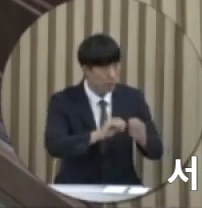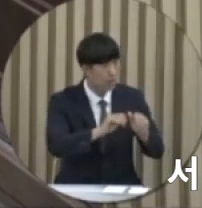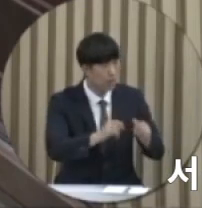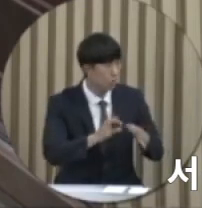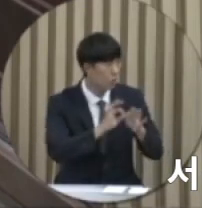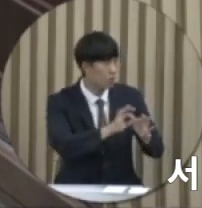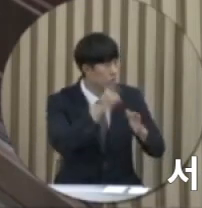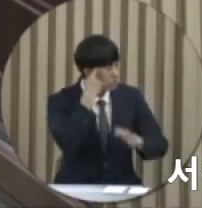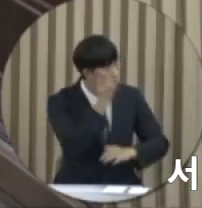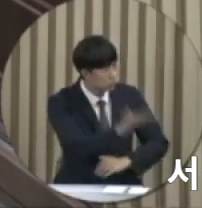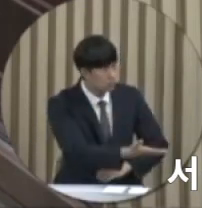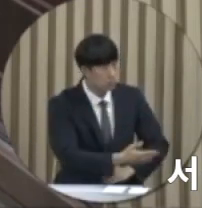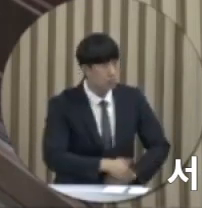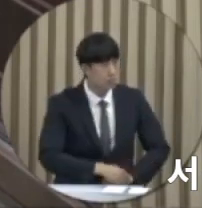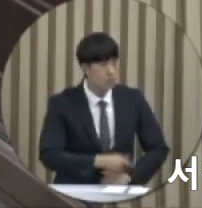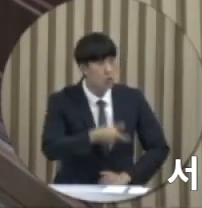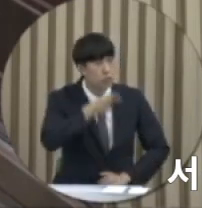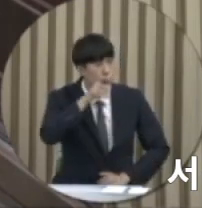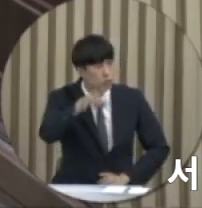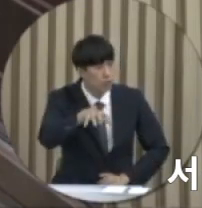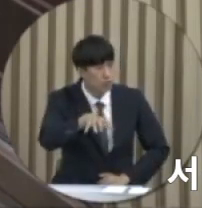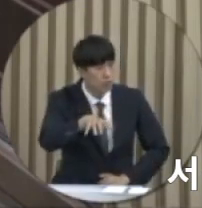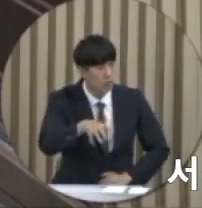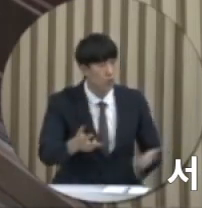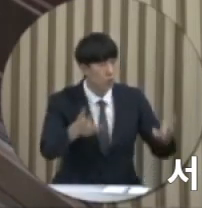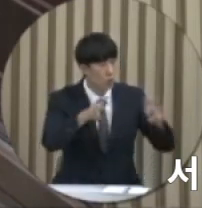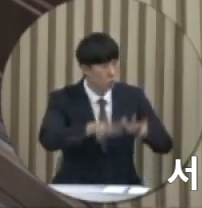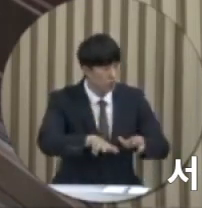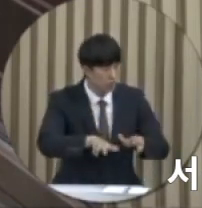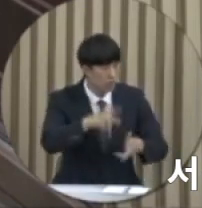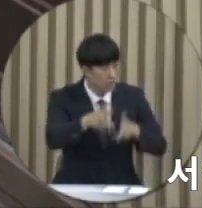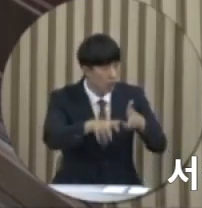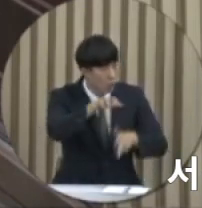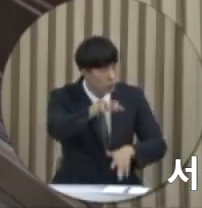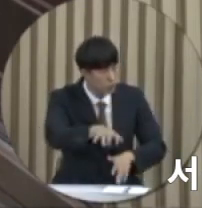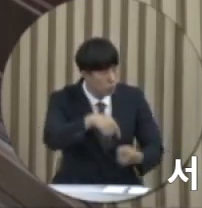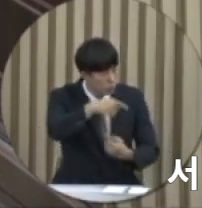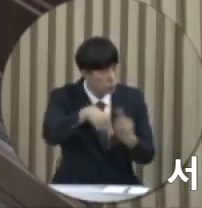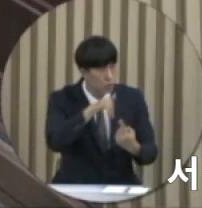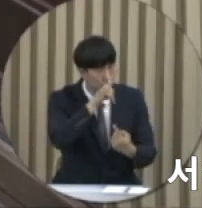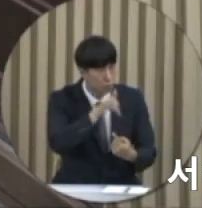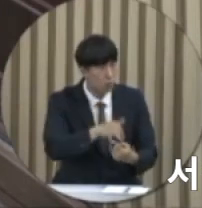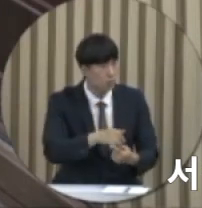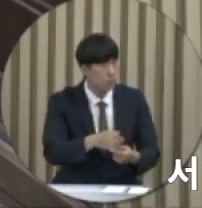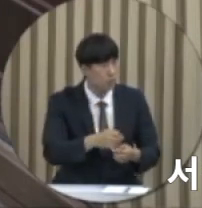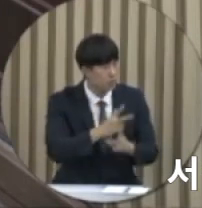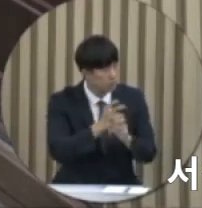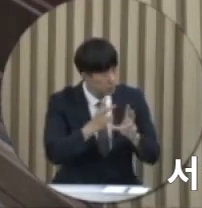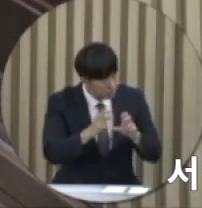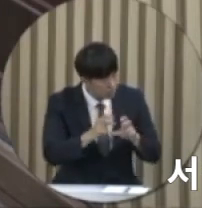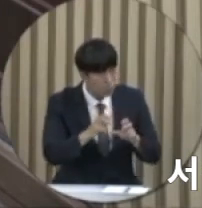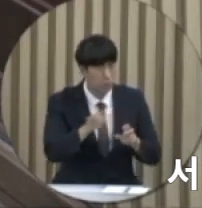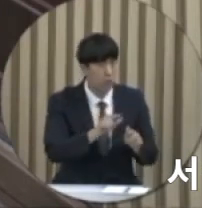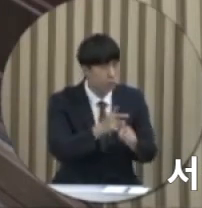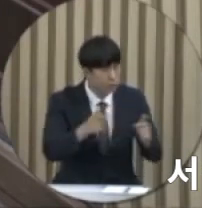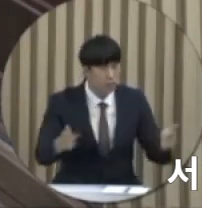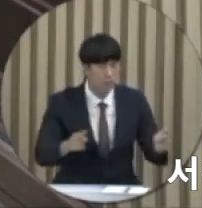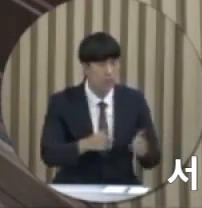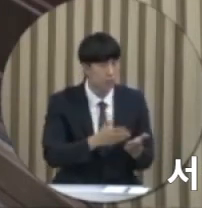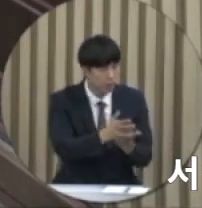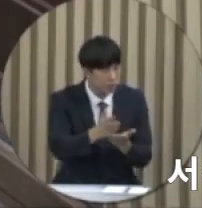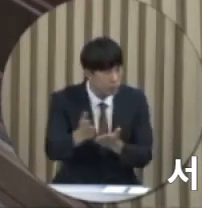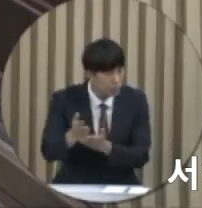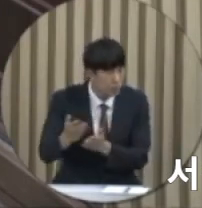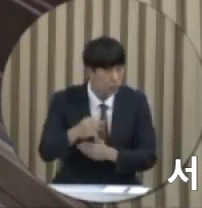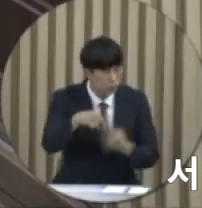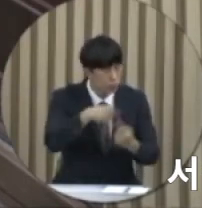질문드리겠습니다. 수원은 공원 녹지 사업소로 운영하고 성남은 푸른 도시 사업소로 운영하고 용인은 푸른 공원 사업소로